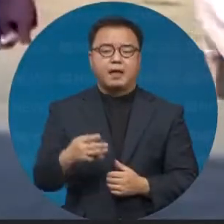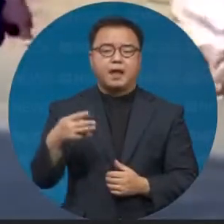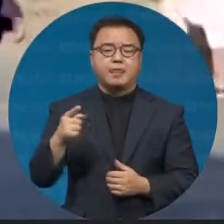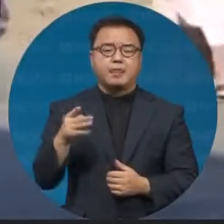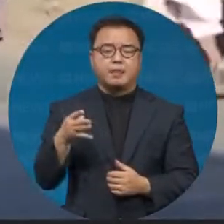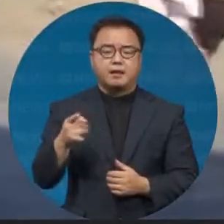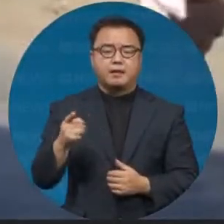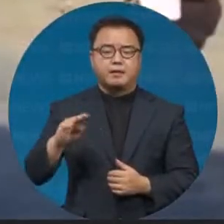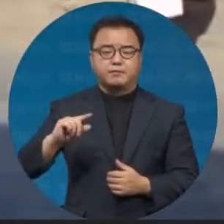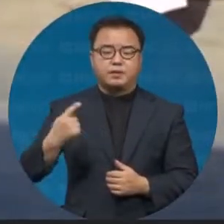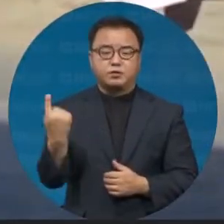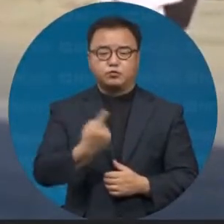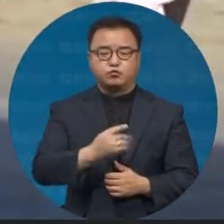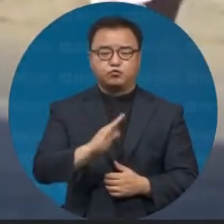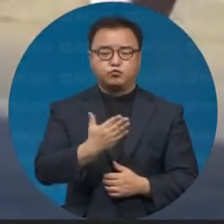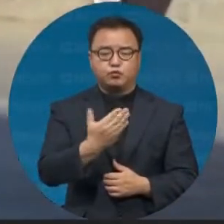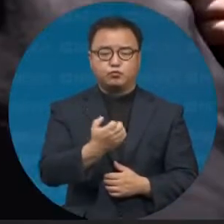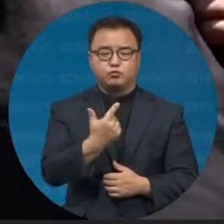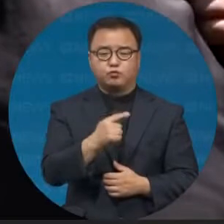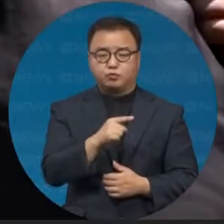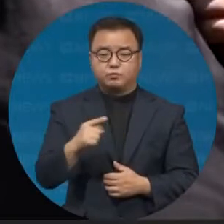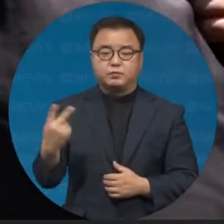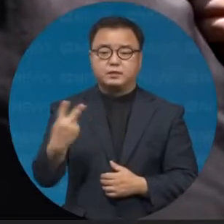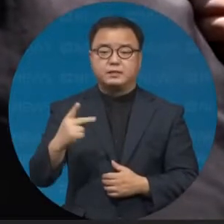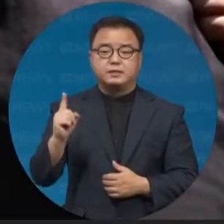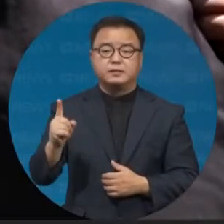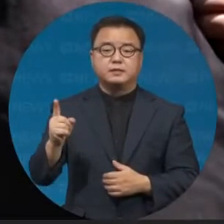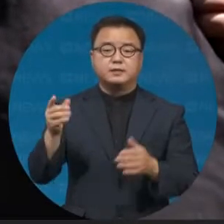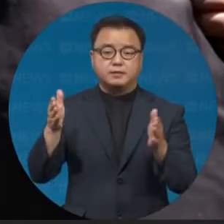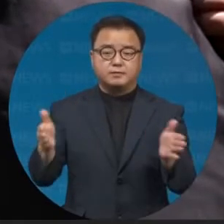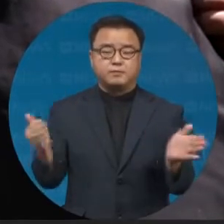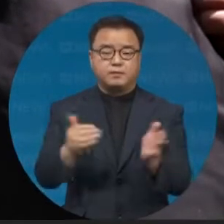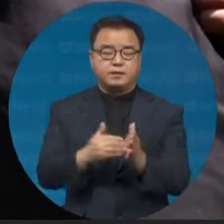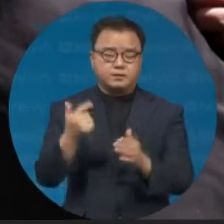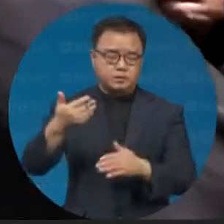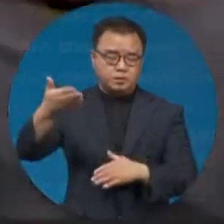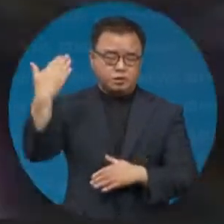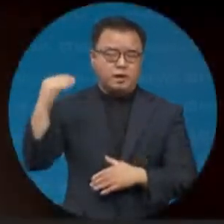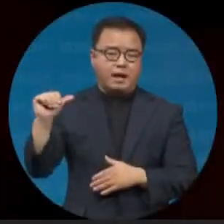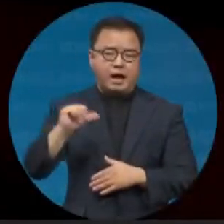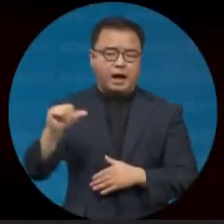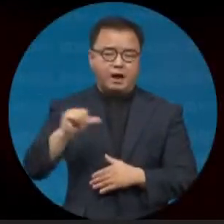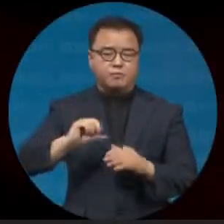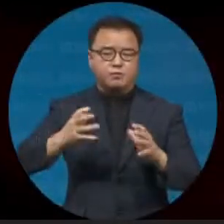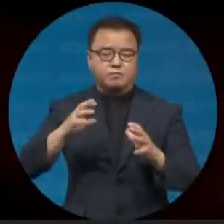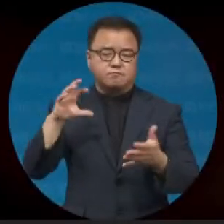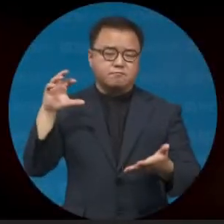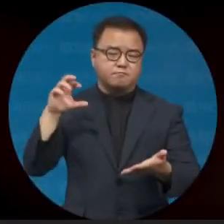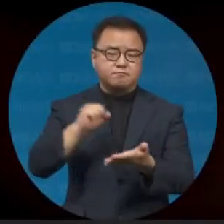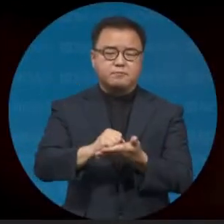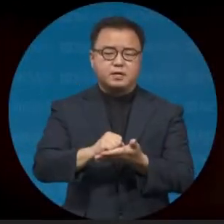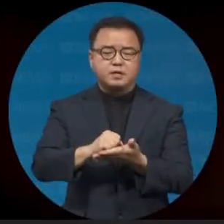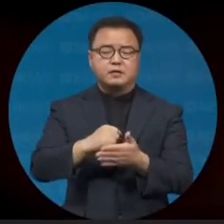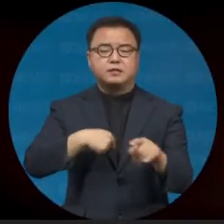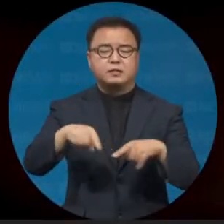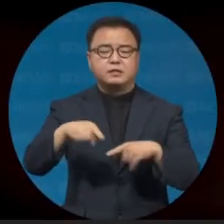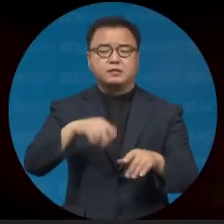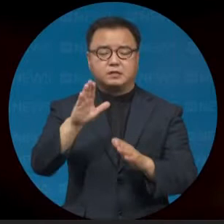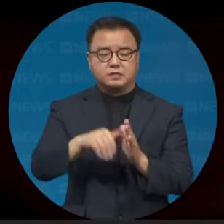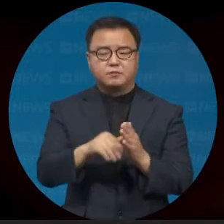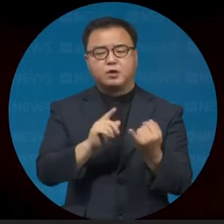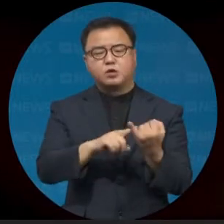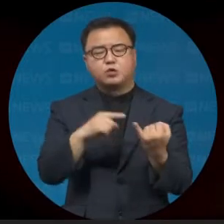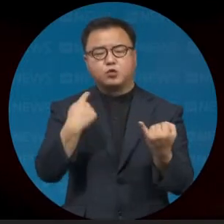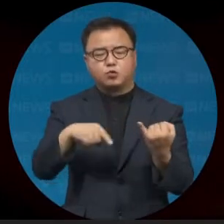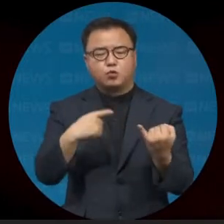탈레반은 1996년부터 2001년까지 과거 아프간을 통치할 때 여성의 교육권을 박탈하고 인권을